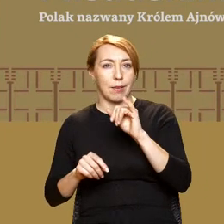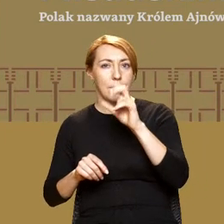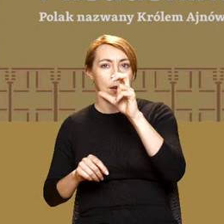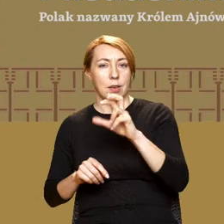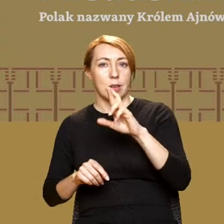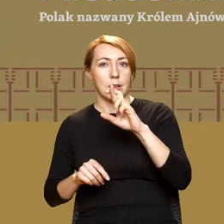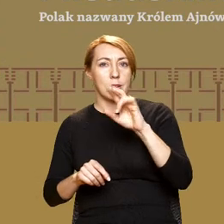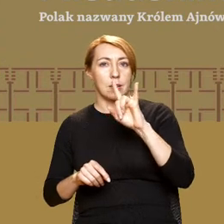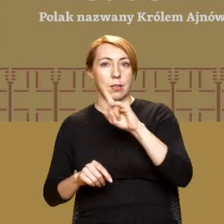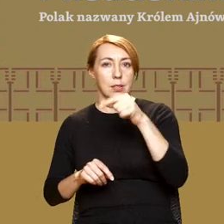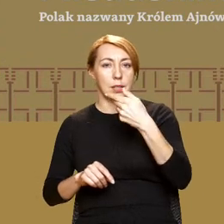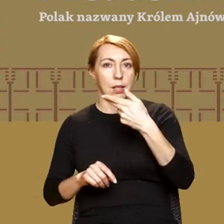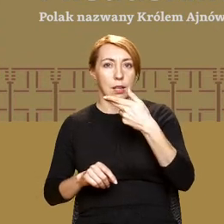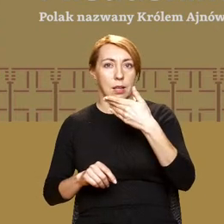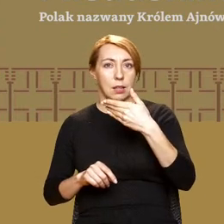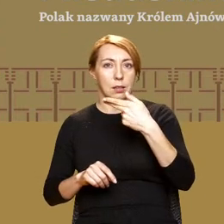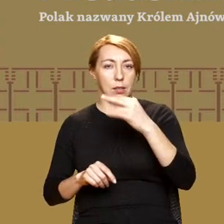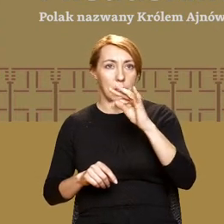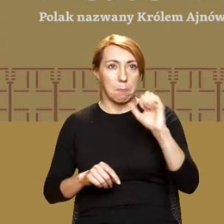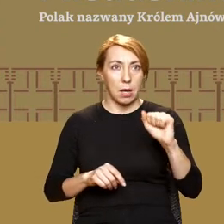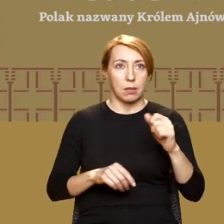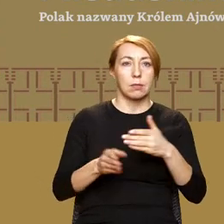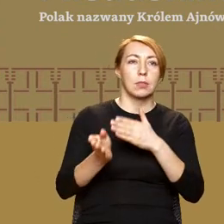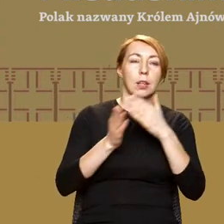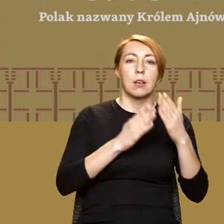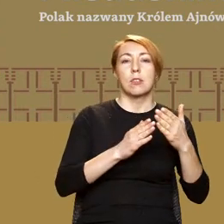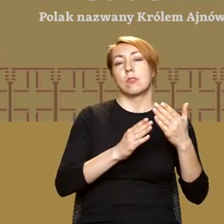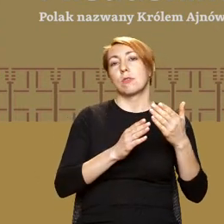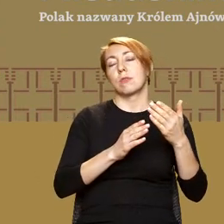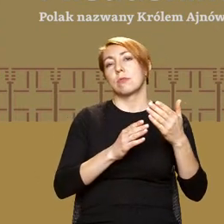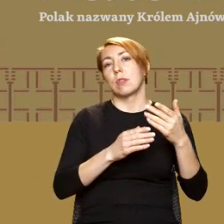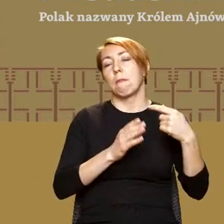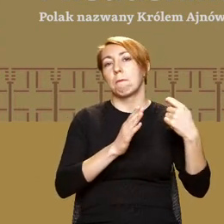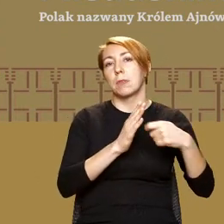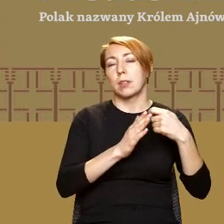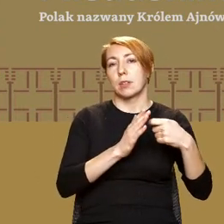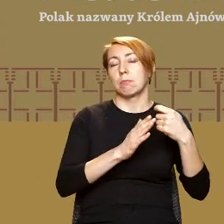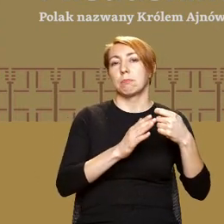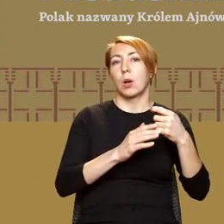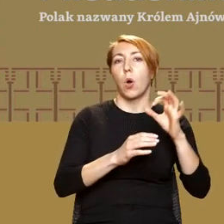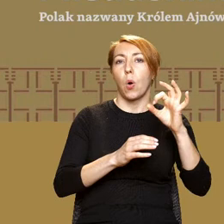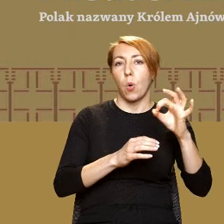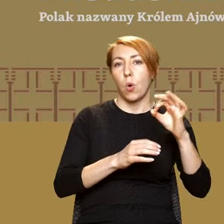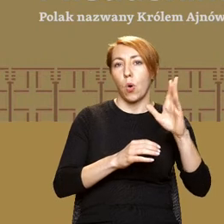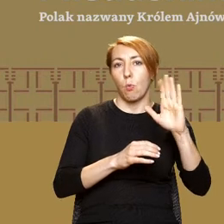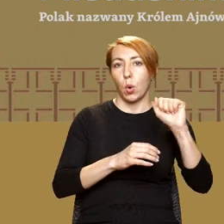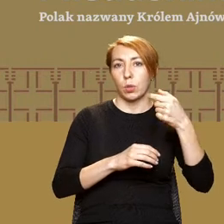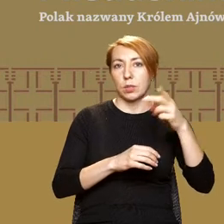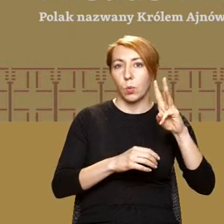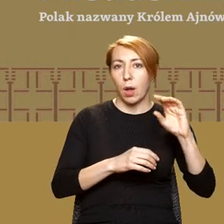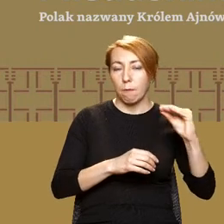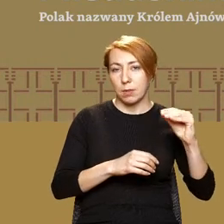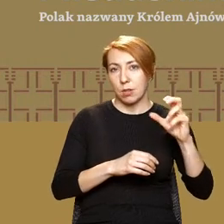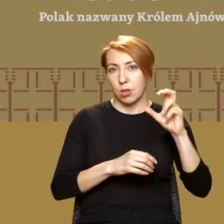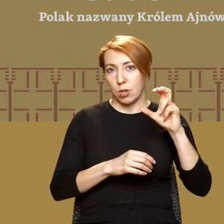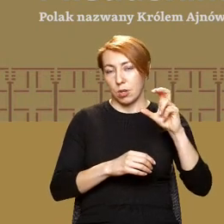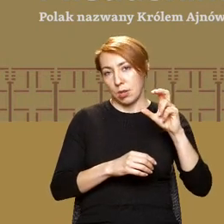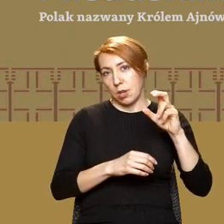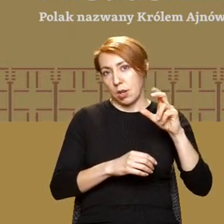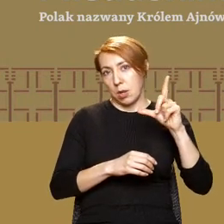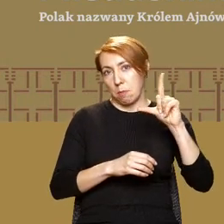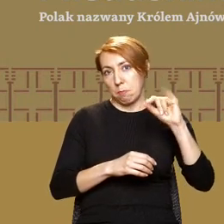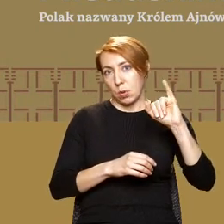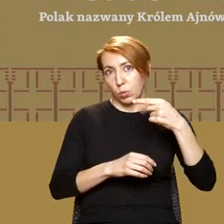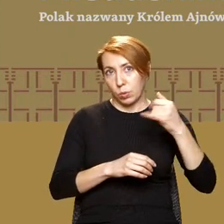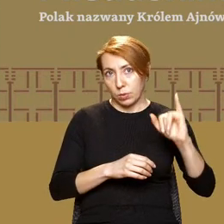Waldka Czechowskiego film o Bronisławie Piłsudskim. No i chociażby ostatnia w 2019 roku powieść